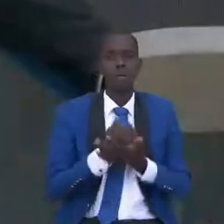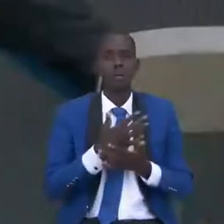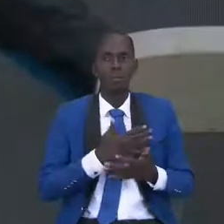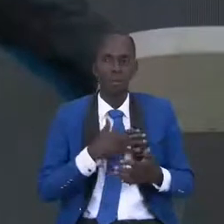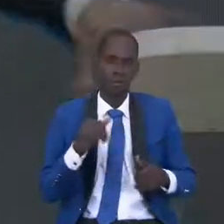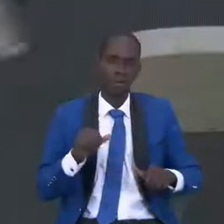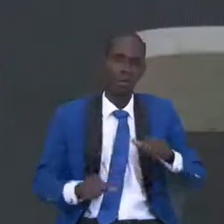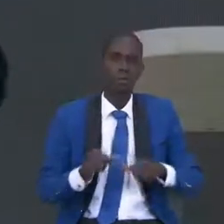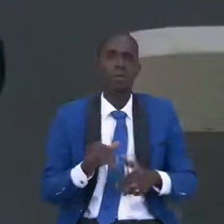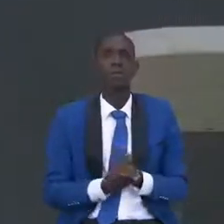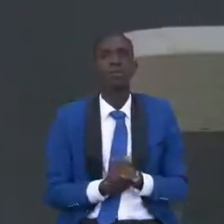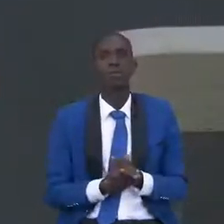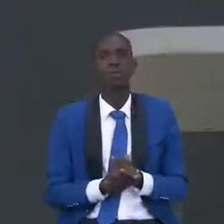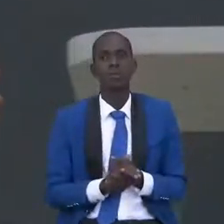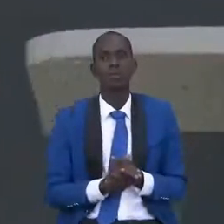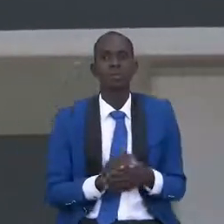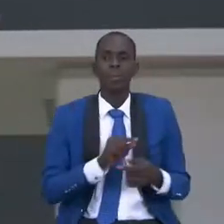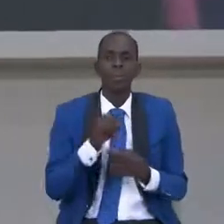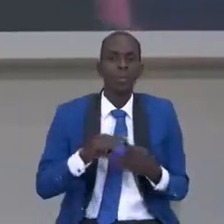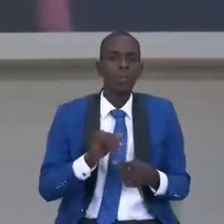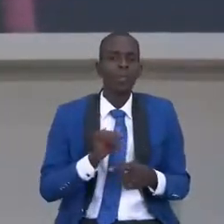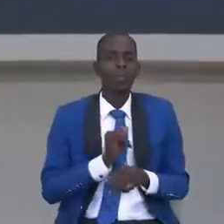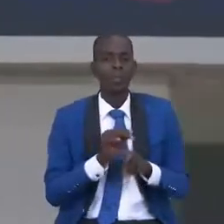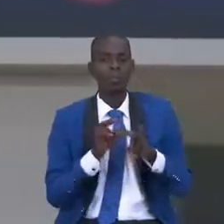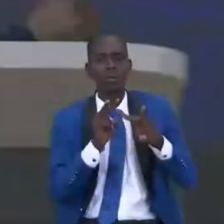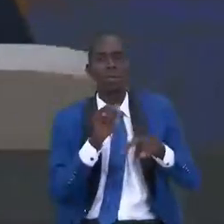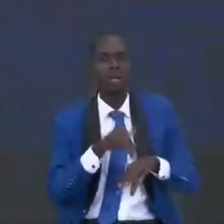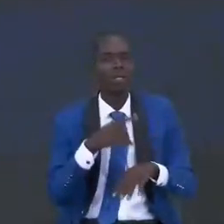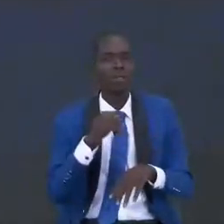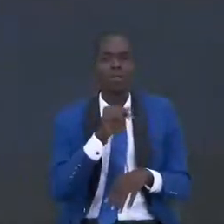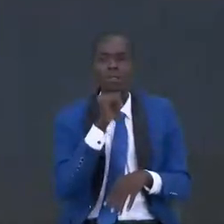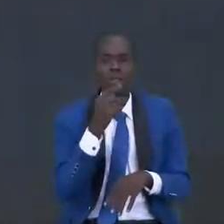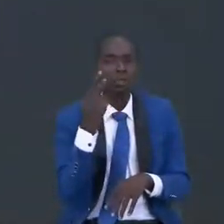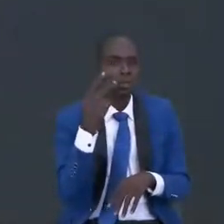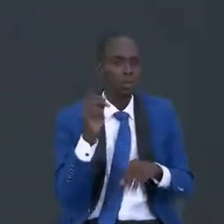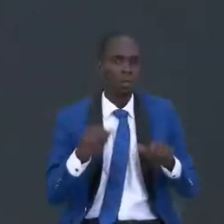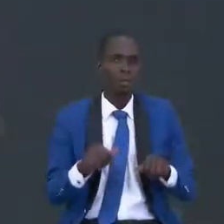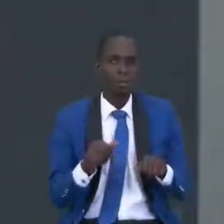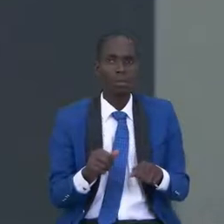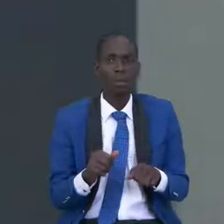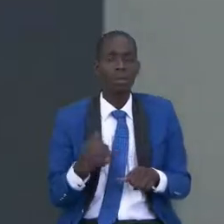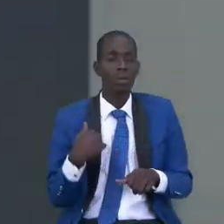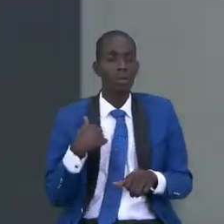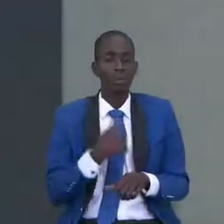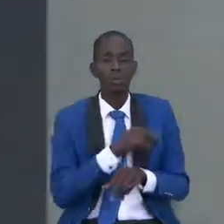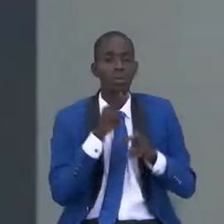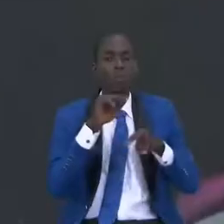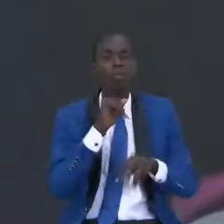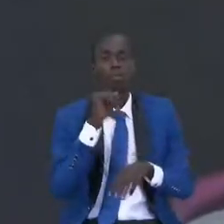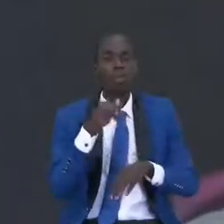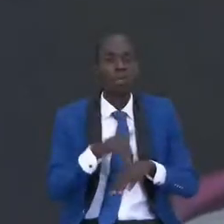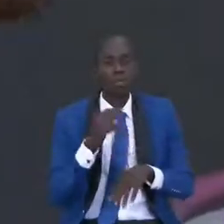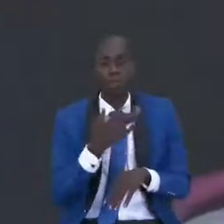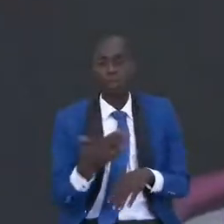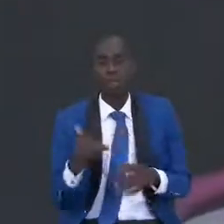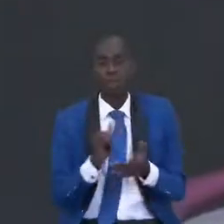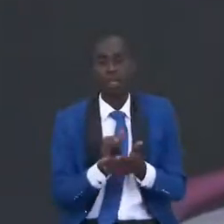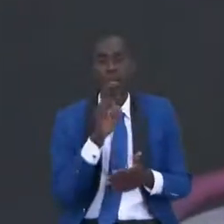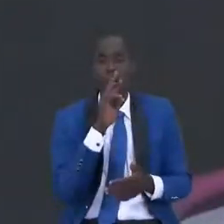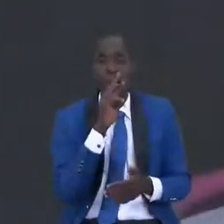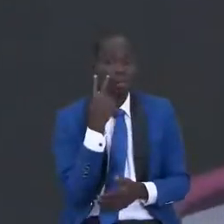incrédulité. Quand je considère l'invisible, car nous regardons pas aux choses visibles, mais aux